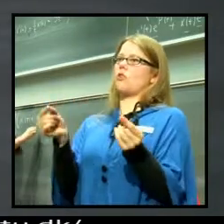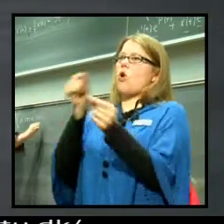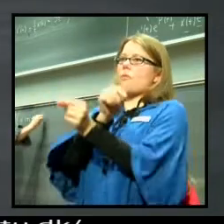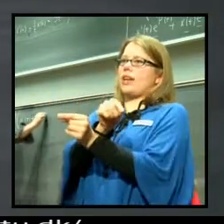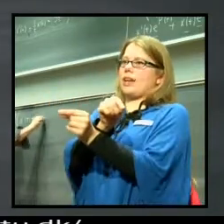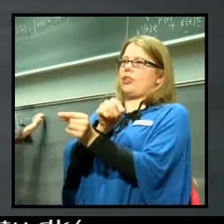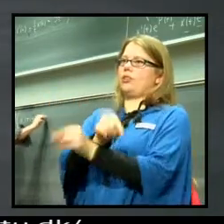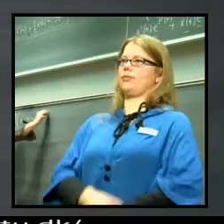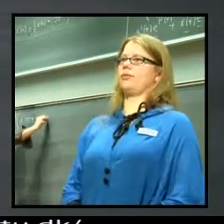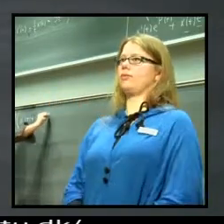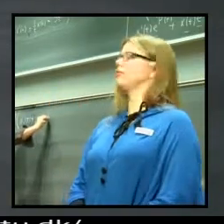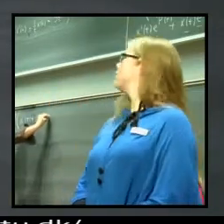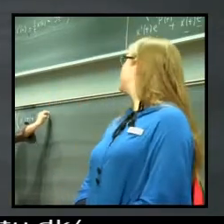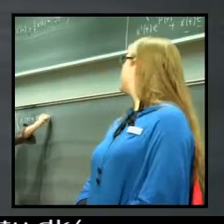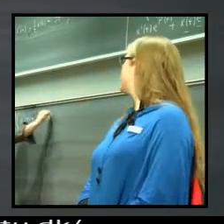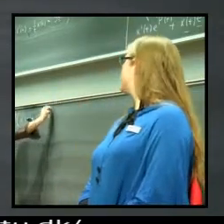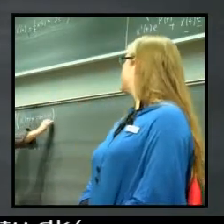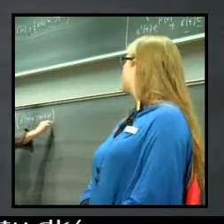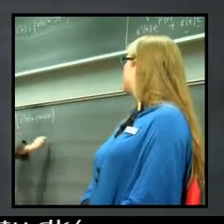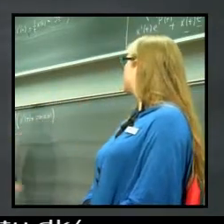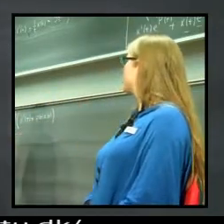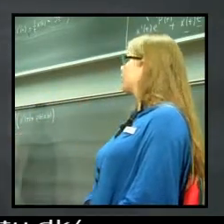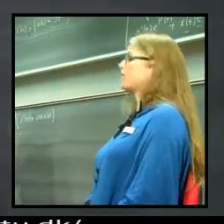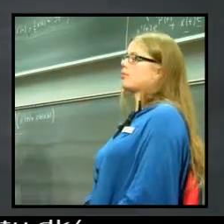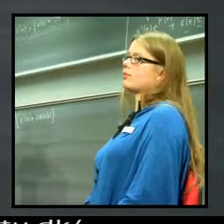Lille p af t gange x af t.